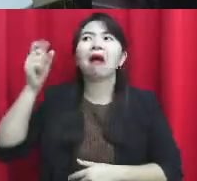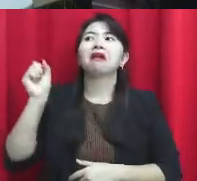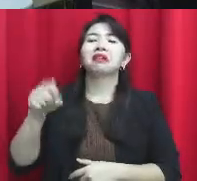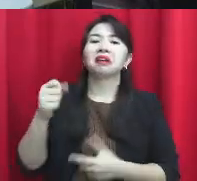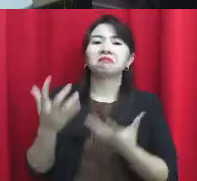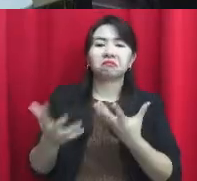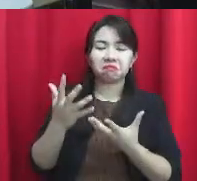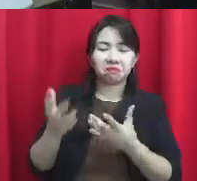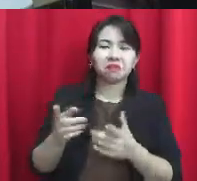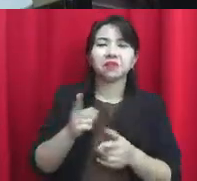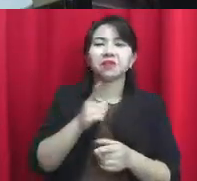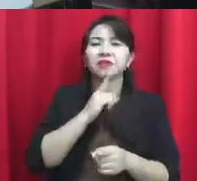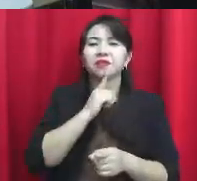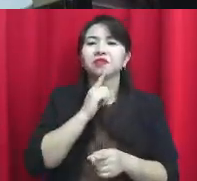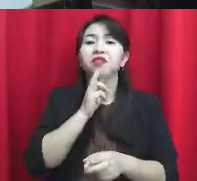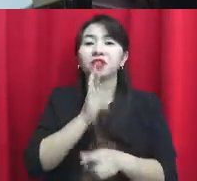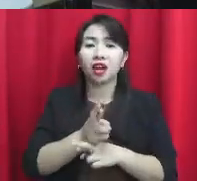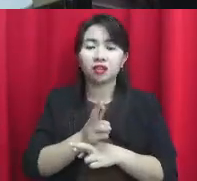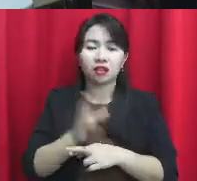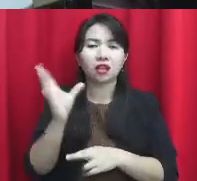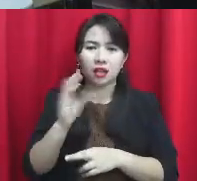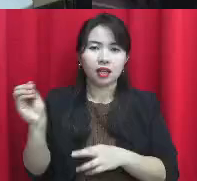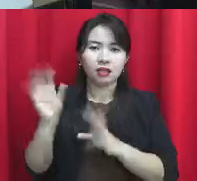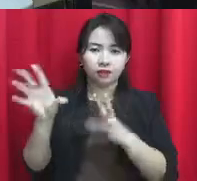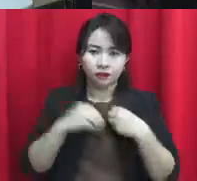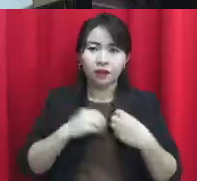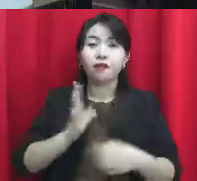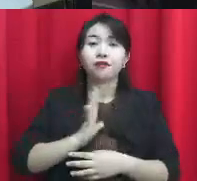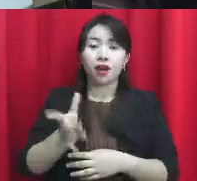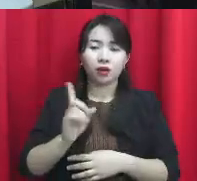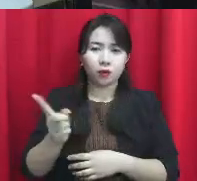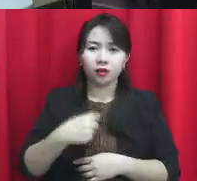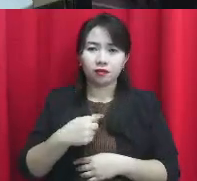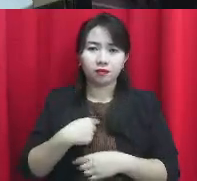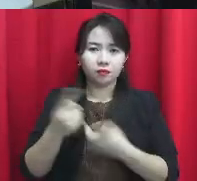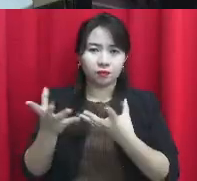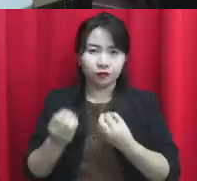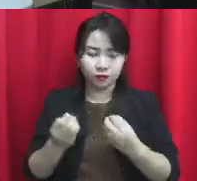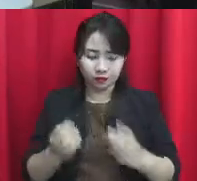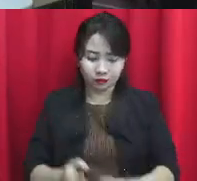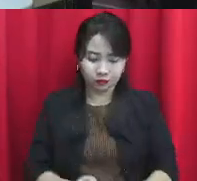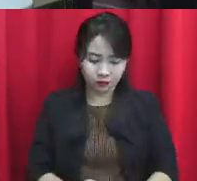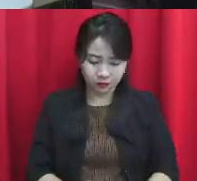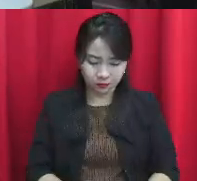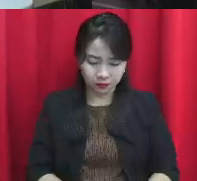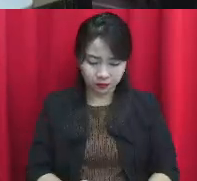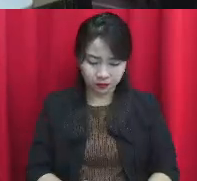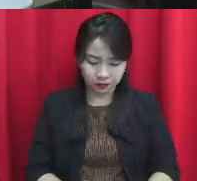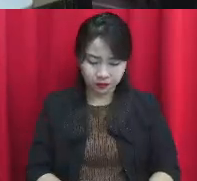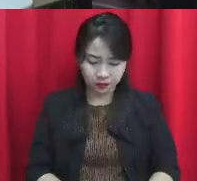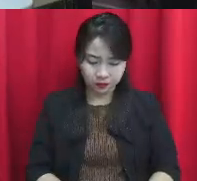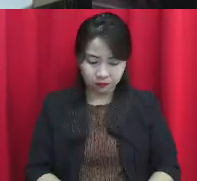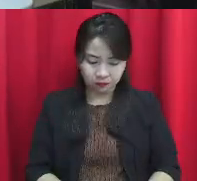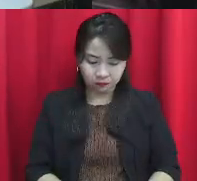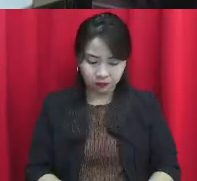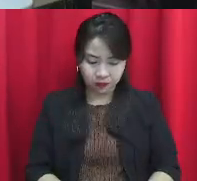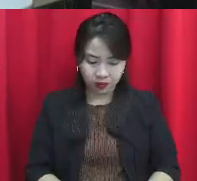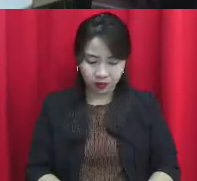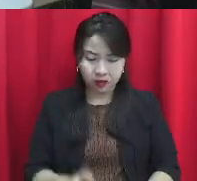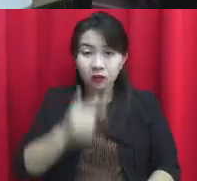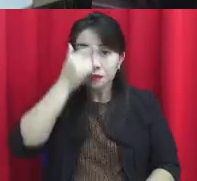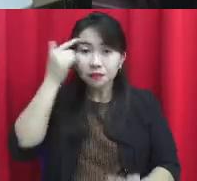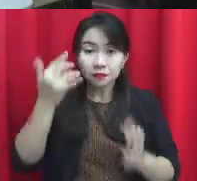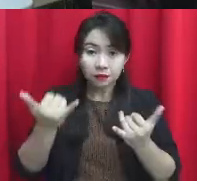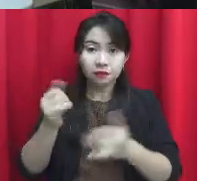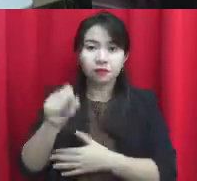acceptable pala on ginagawa ko katulad nung illustration pinaka-basic illustration niya sir J which is the idolatry o kasi ngayon